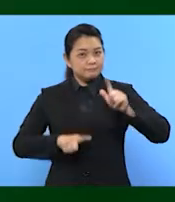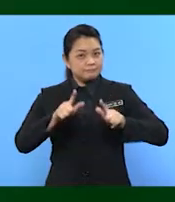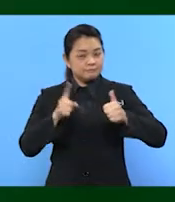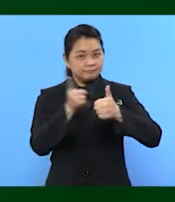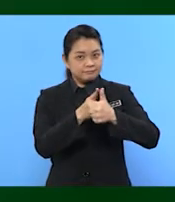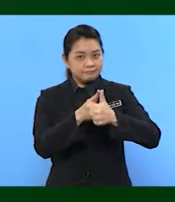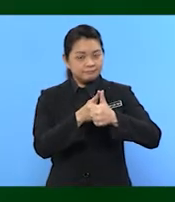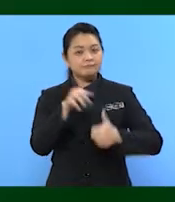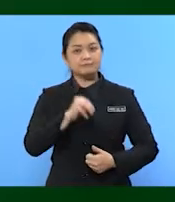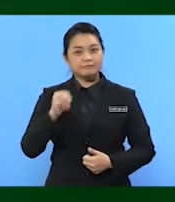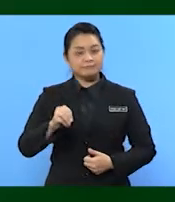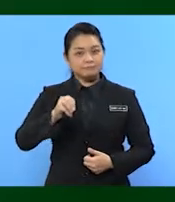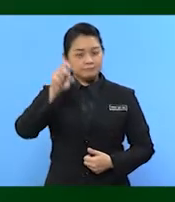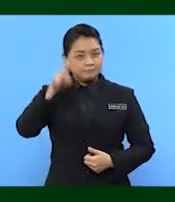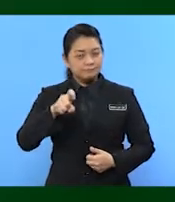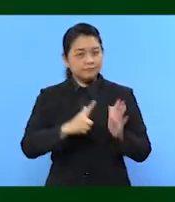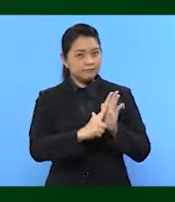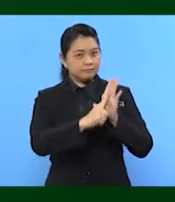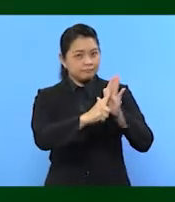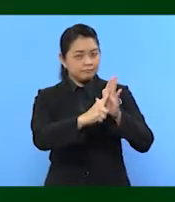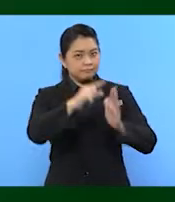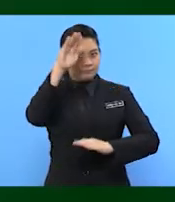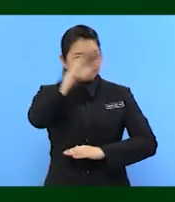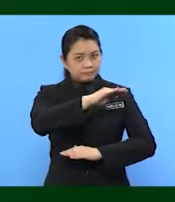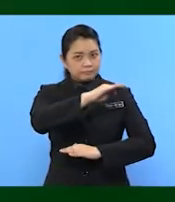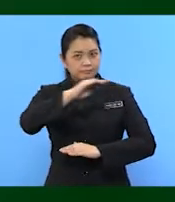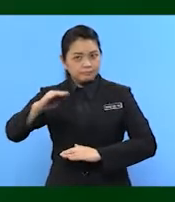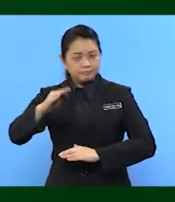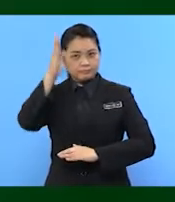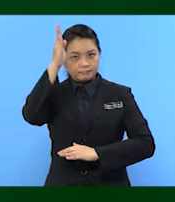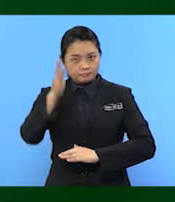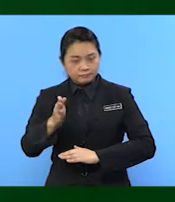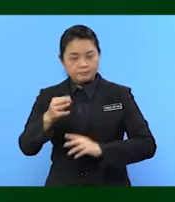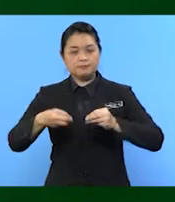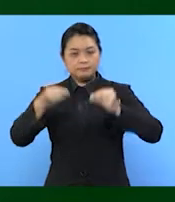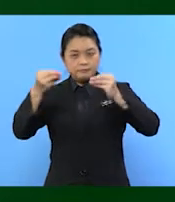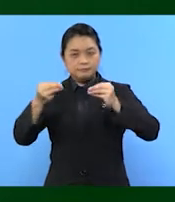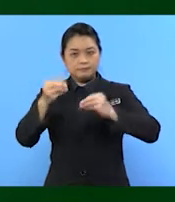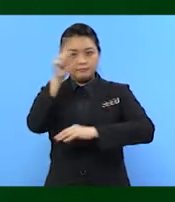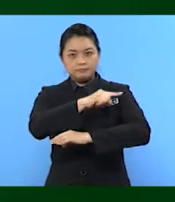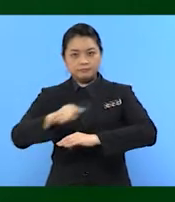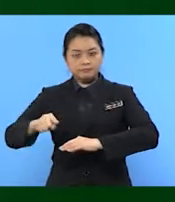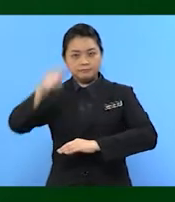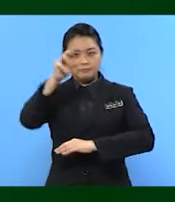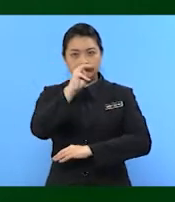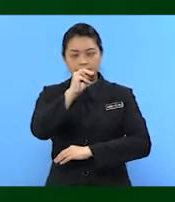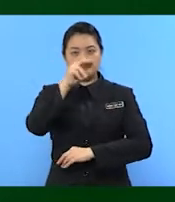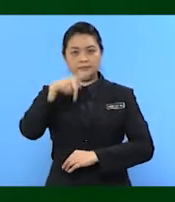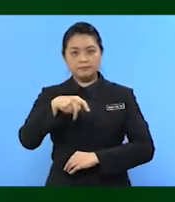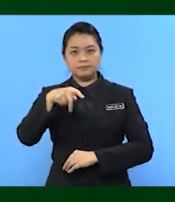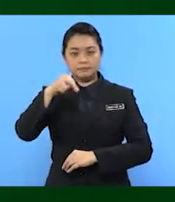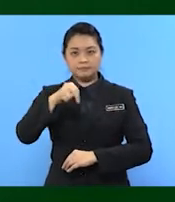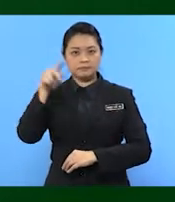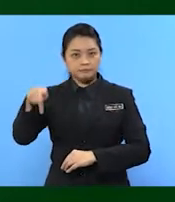Langkah pertama, murid-murid kena labelkan sisi-sisi bagi segitiga bersudut tegak